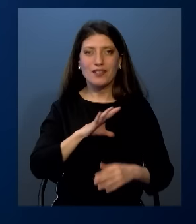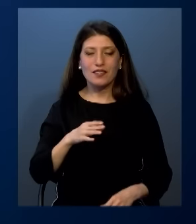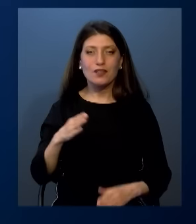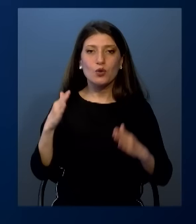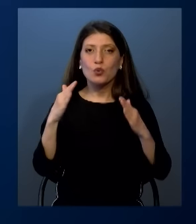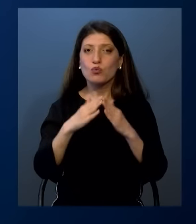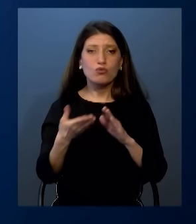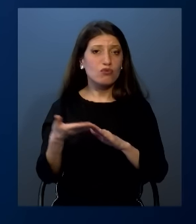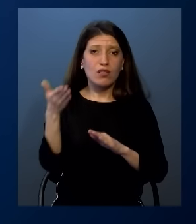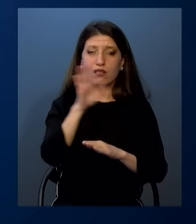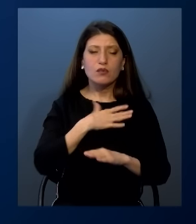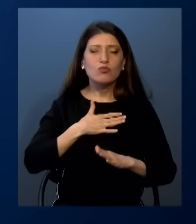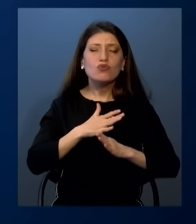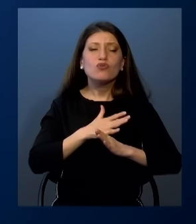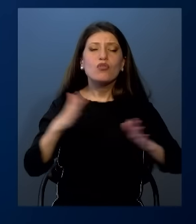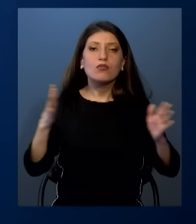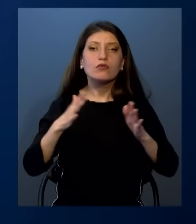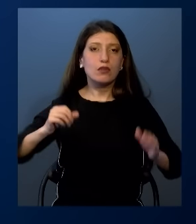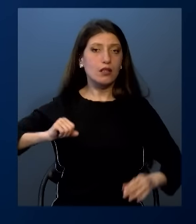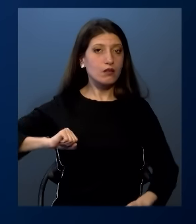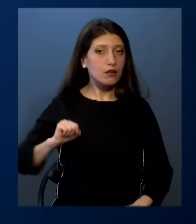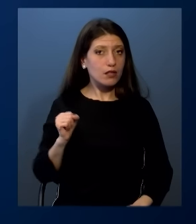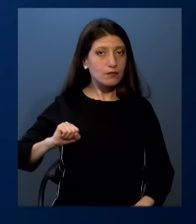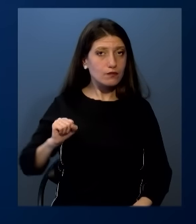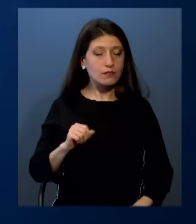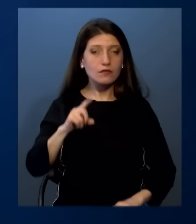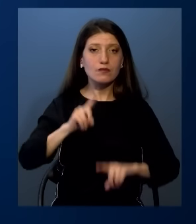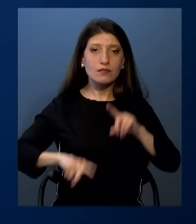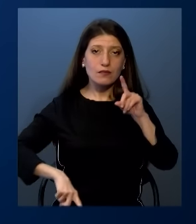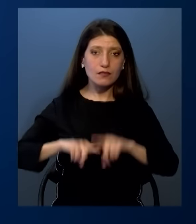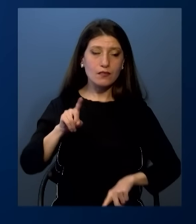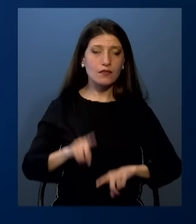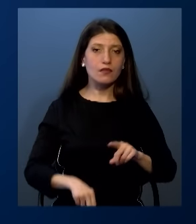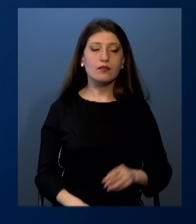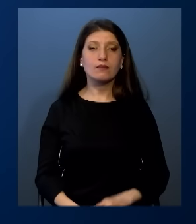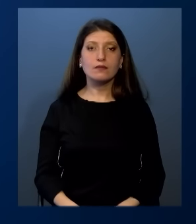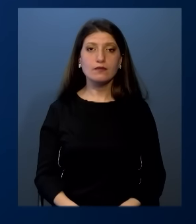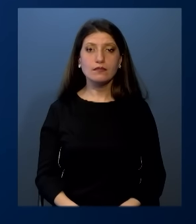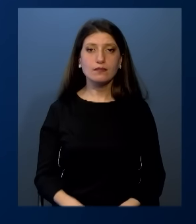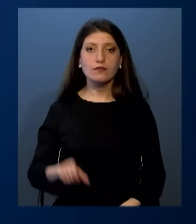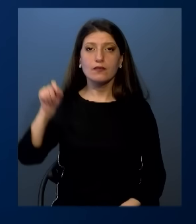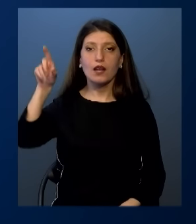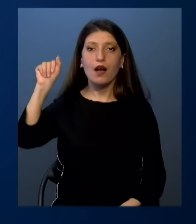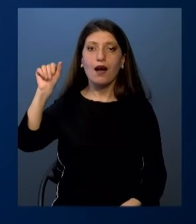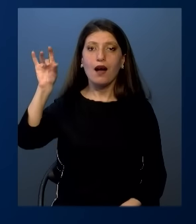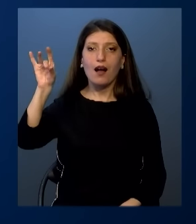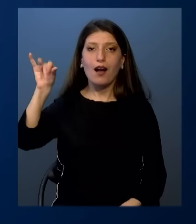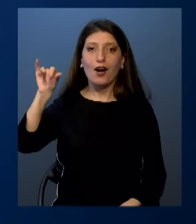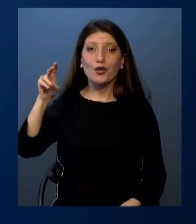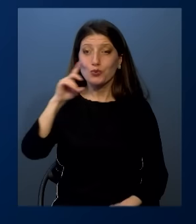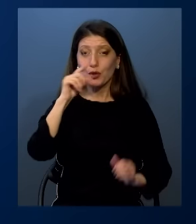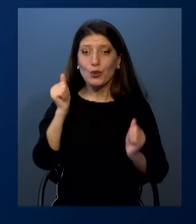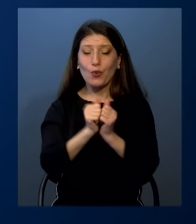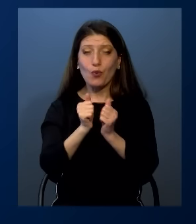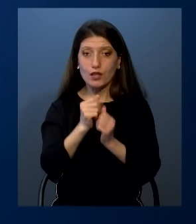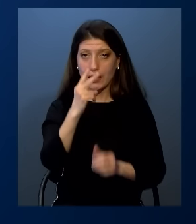Տուն չեմ վերադարձել իմ շատ ու շատ ընկերներ, հարազատներ։ Հարութի կողքին տեսա